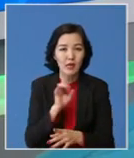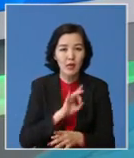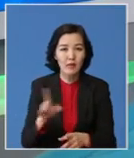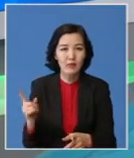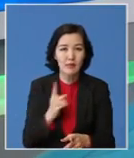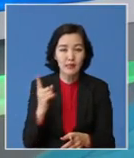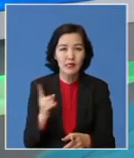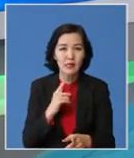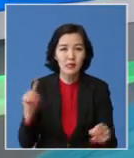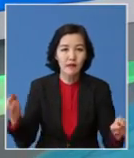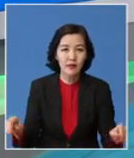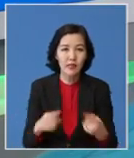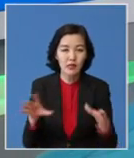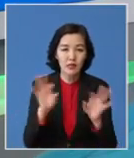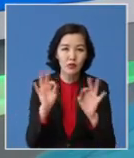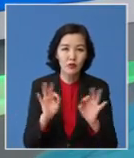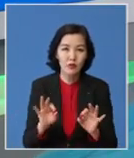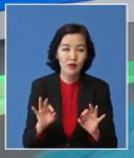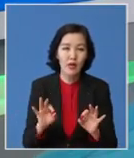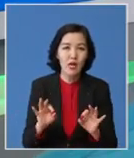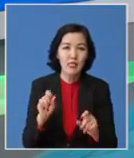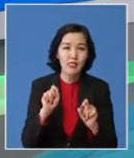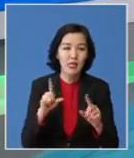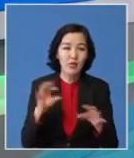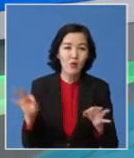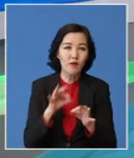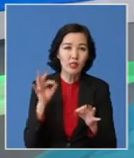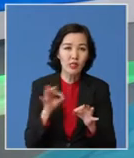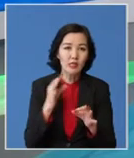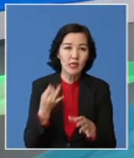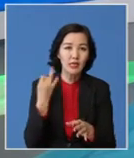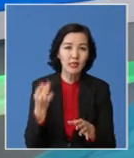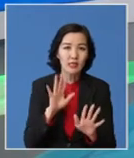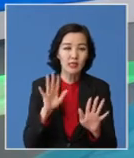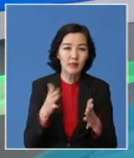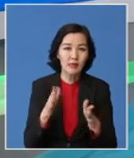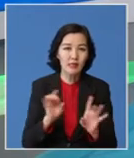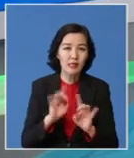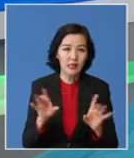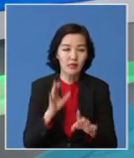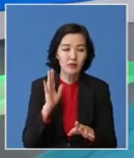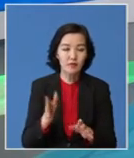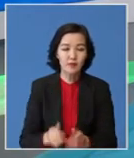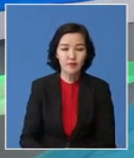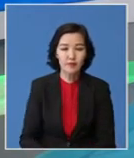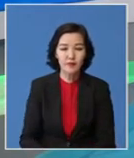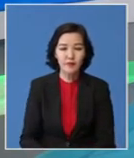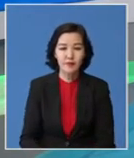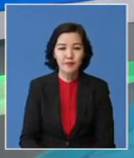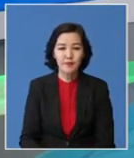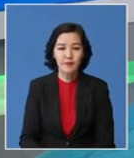мастерица возрождает искусство золотого шитья. О самых интересных событиях страны расскажем в блоке новостей